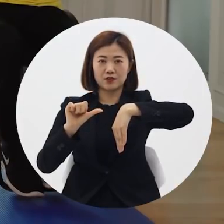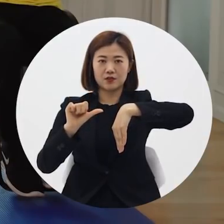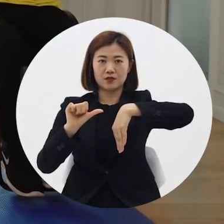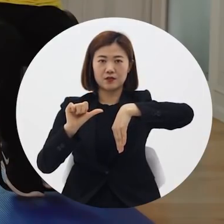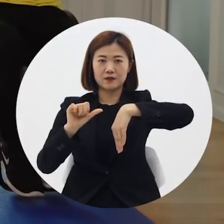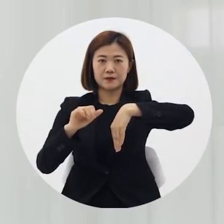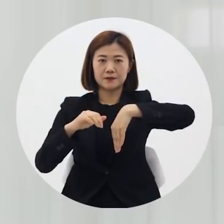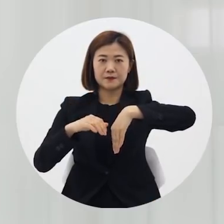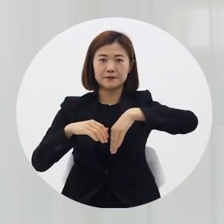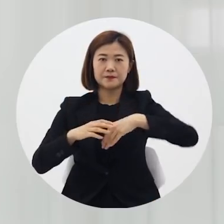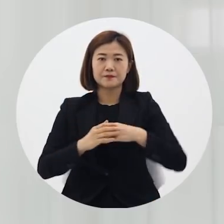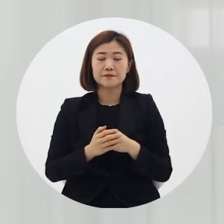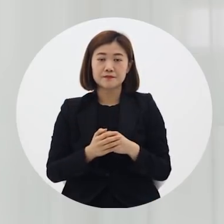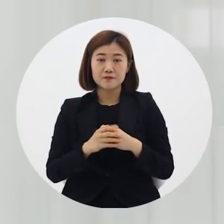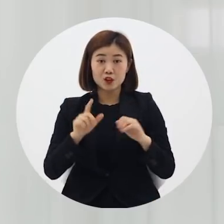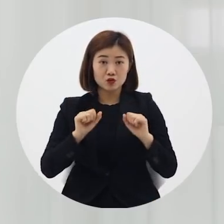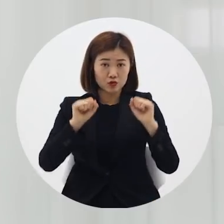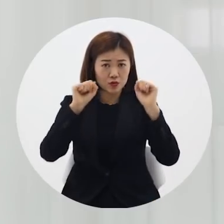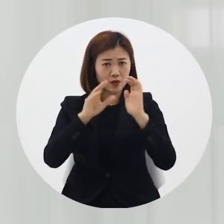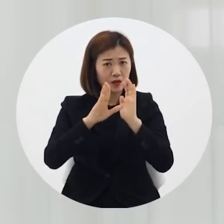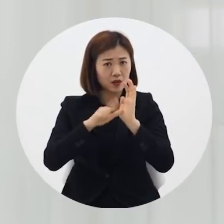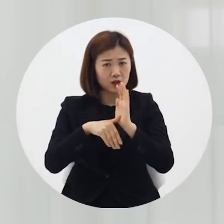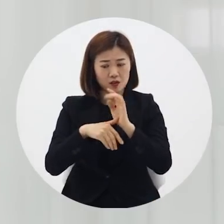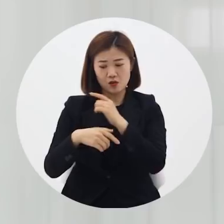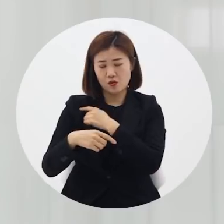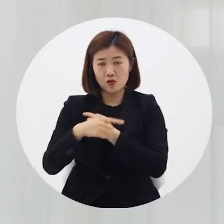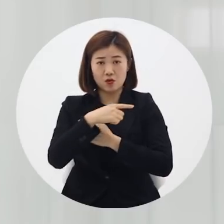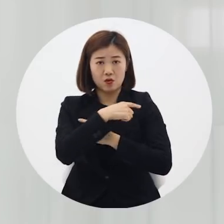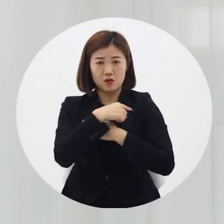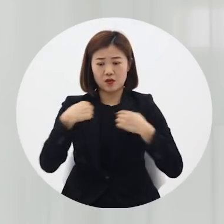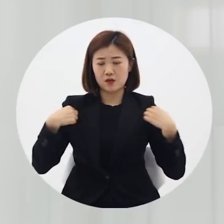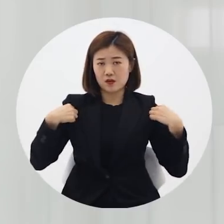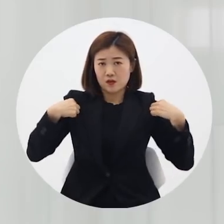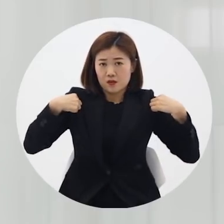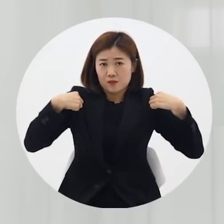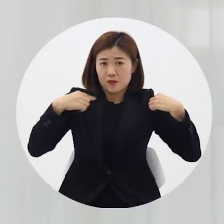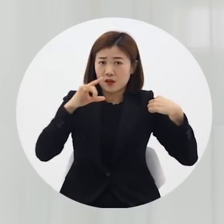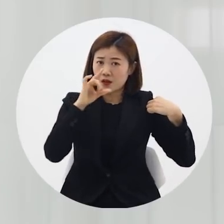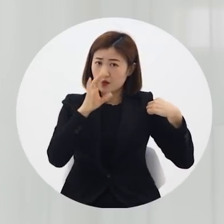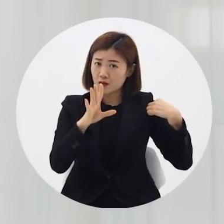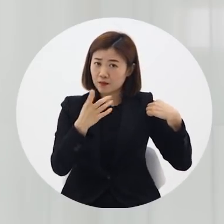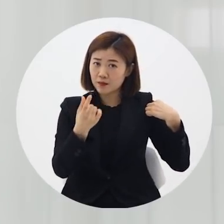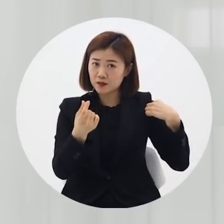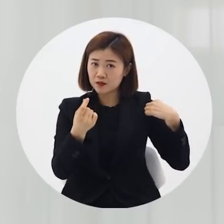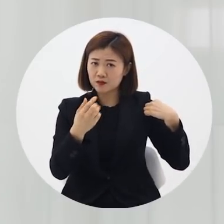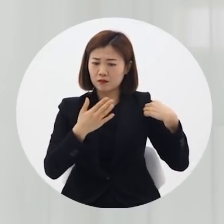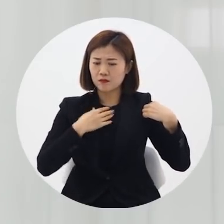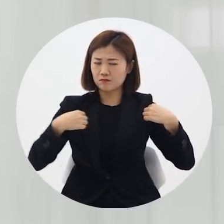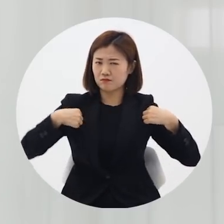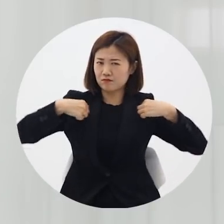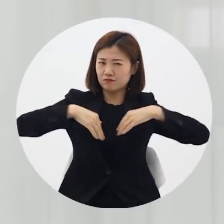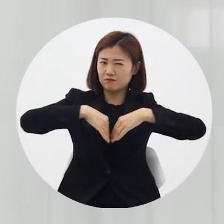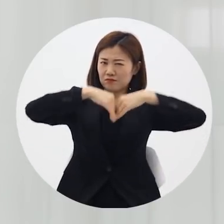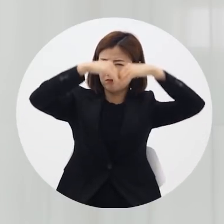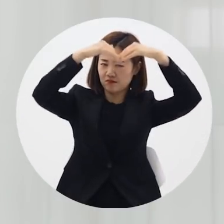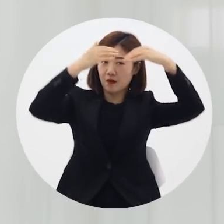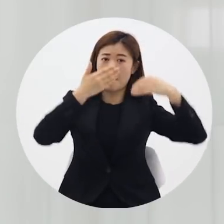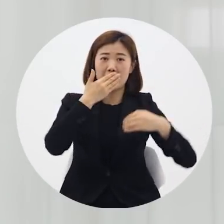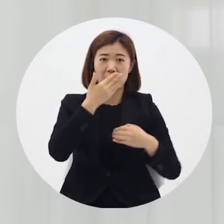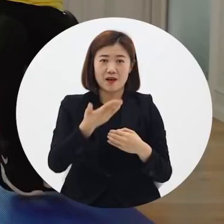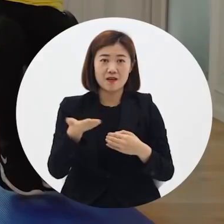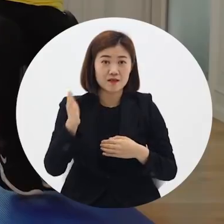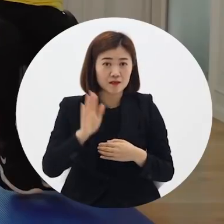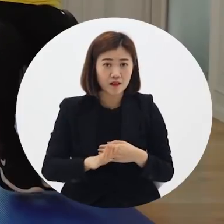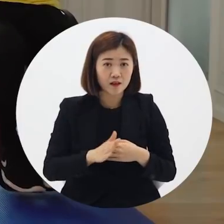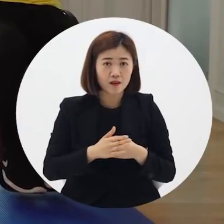다섯. 이 운동 같은 경우에는 어깨가 올라가면 안 될 것 같아요. 전 여기까지 올라가거든요. 여기까지 올라가면 안 되잖아요,